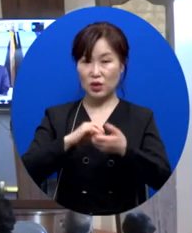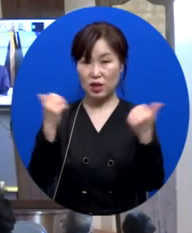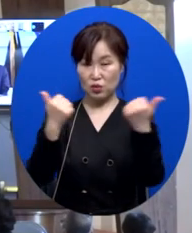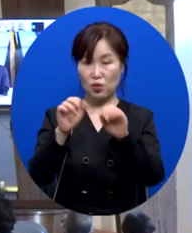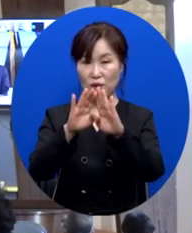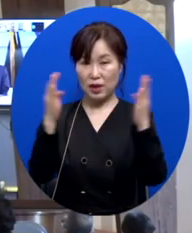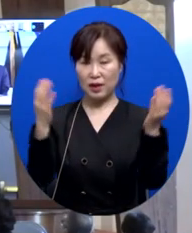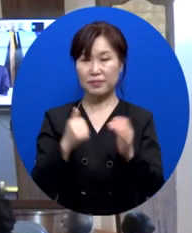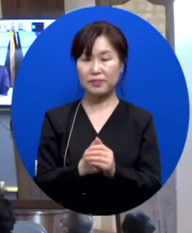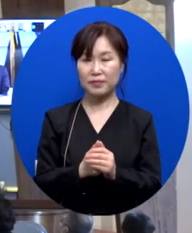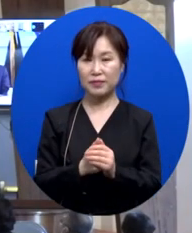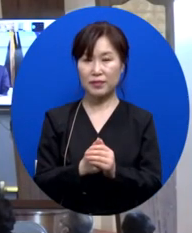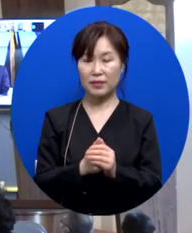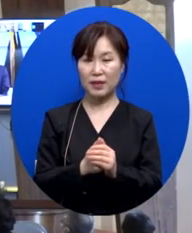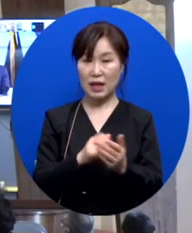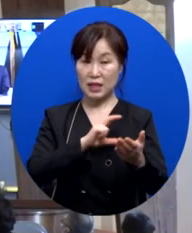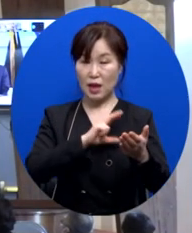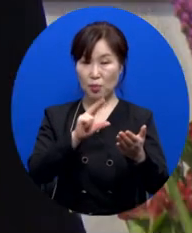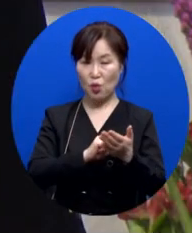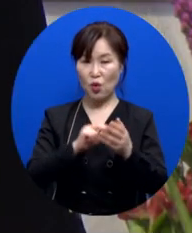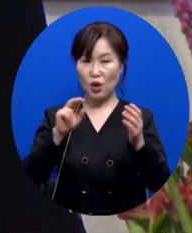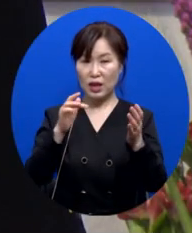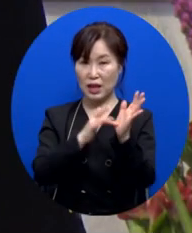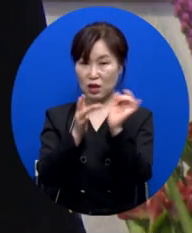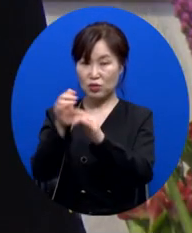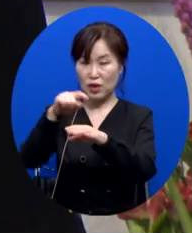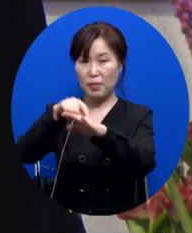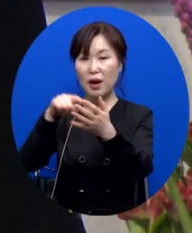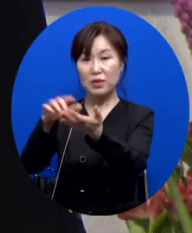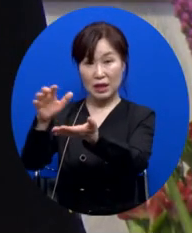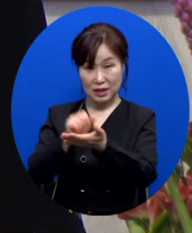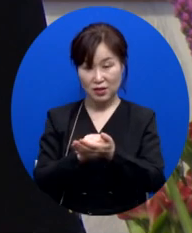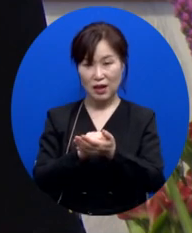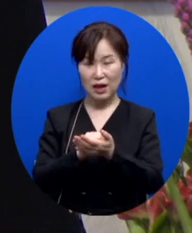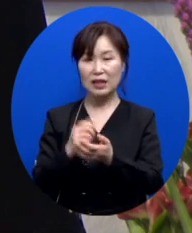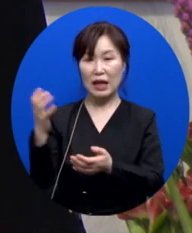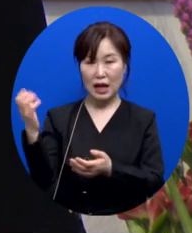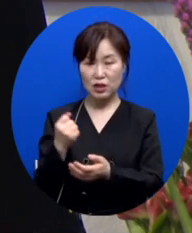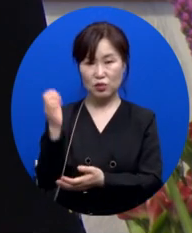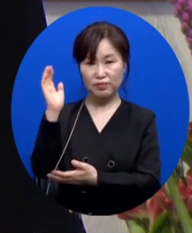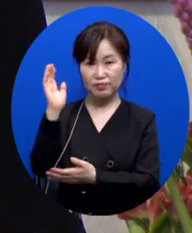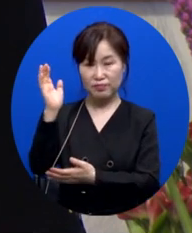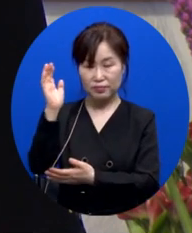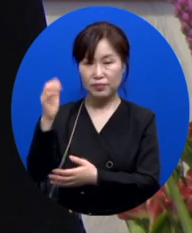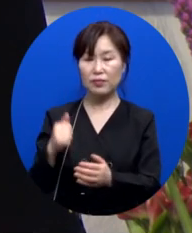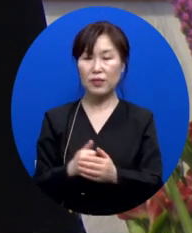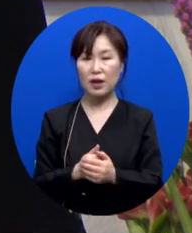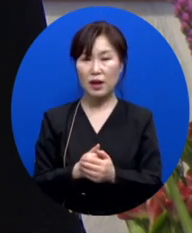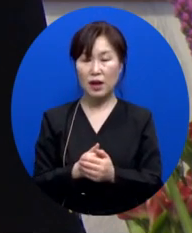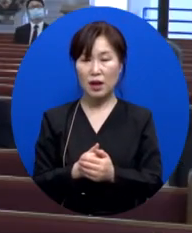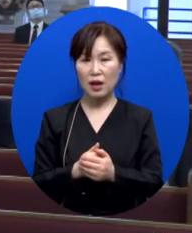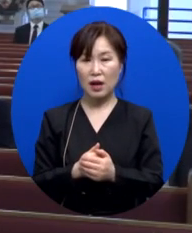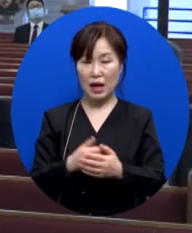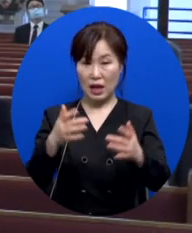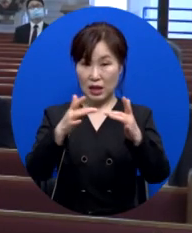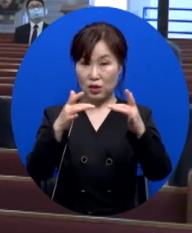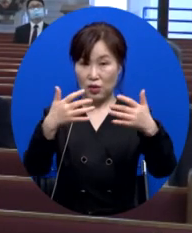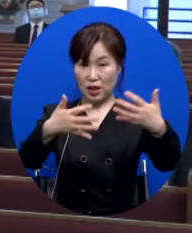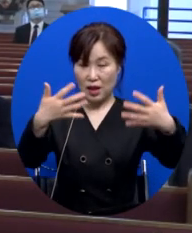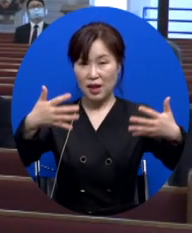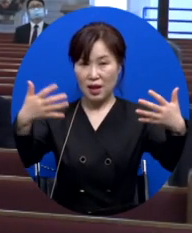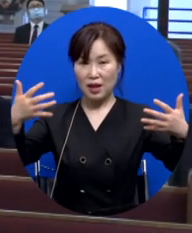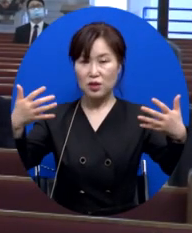예수의 마음을 품으라 를 주제로 이틀 동안 열린 이번 총회는 세계 25개국 의총 대원들을 위해 현장과 온라인으로